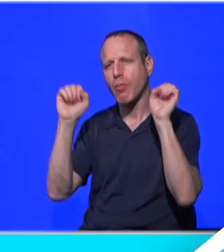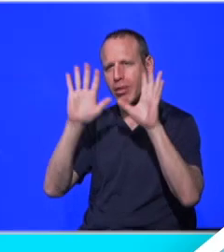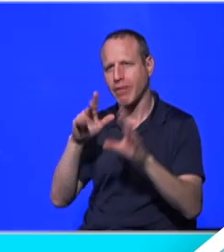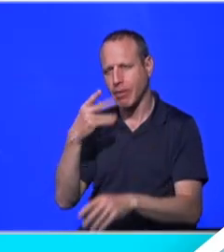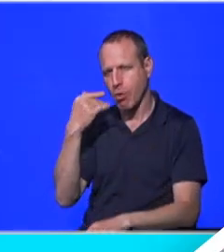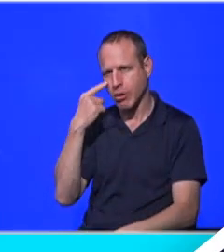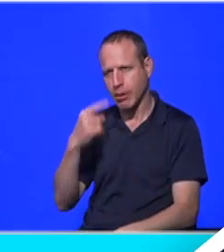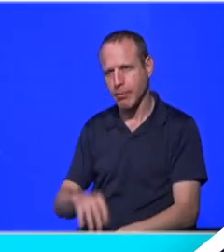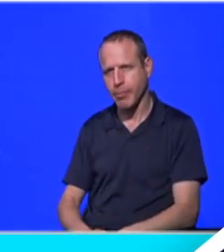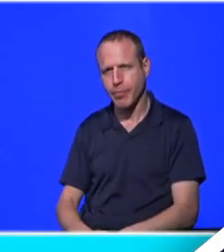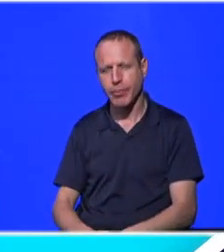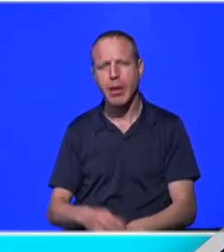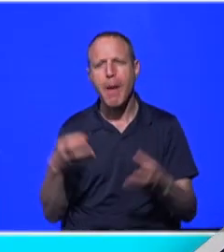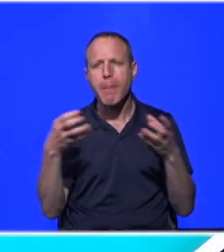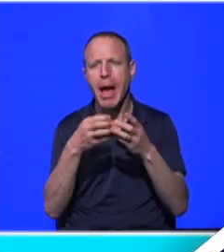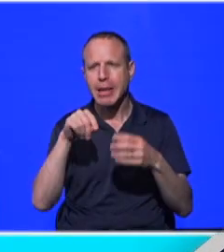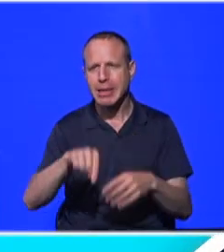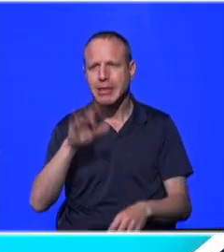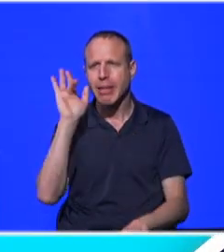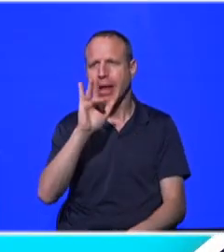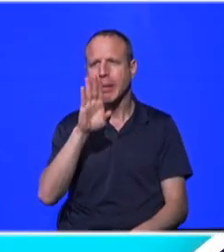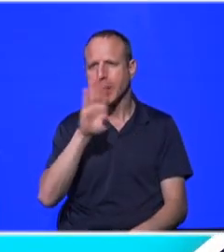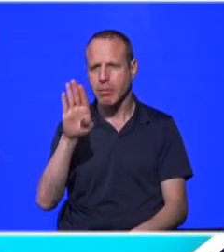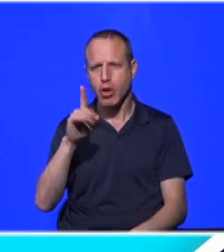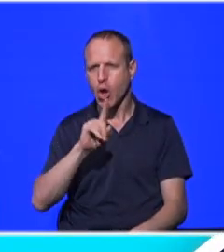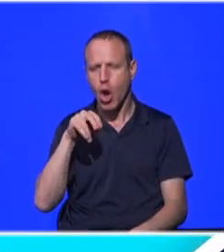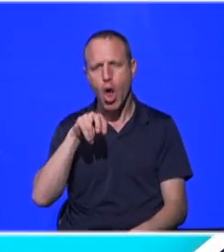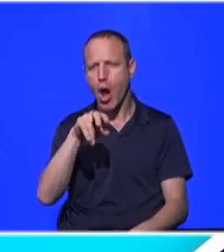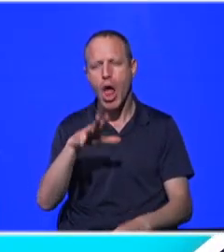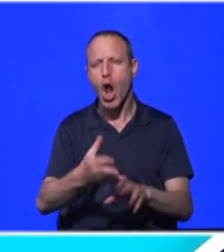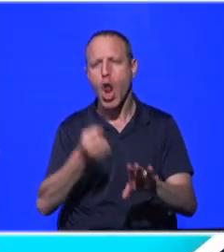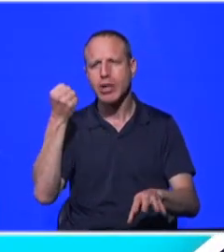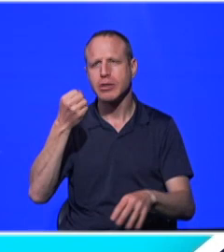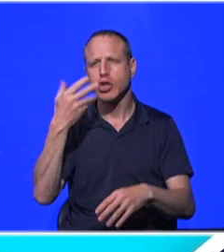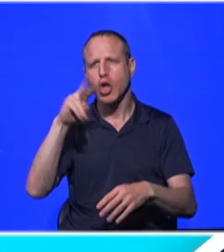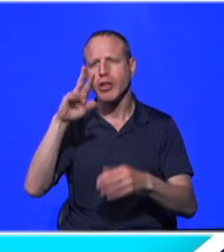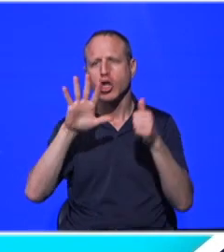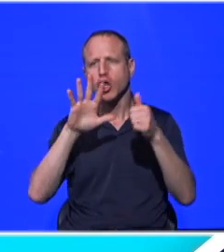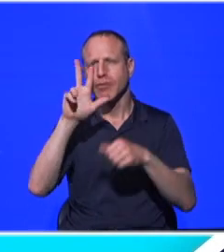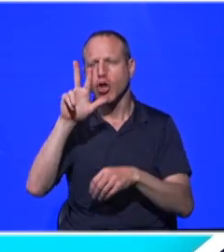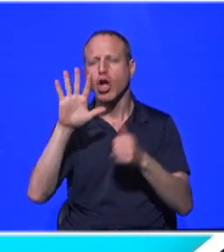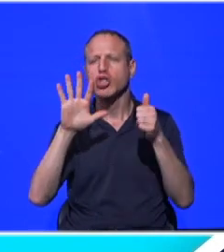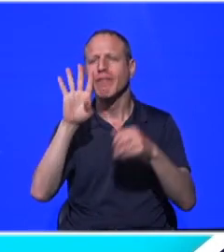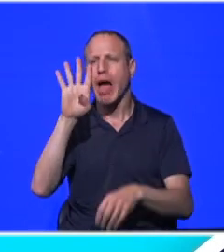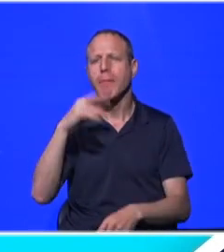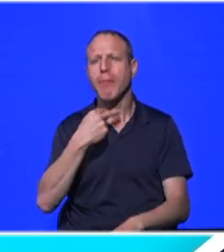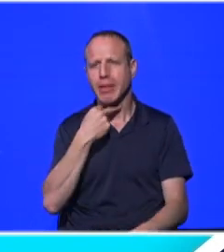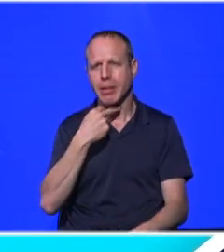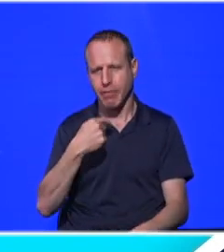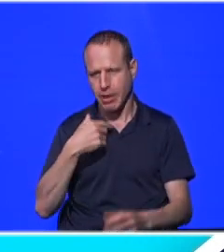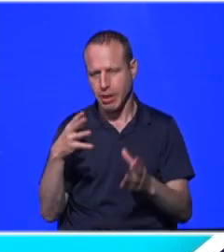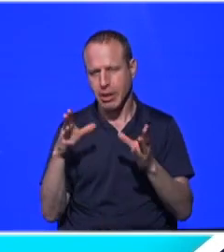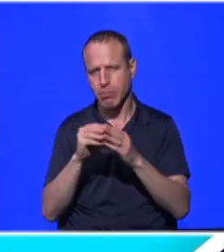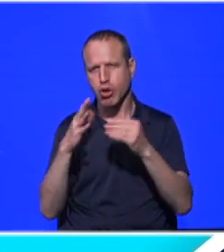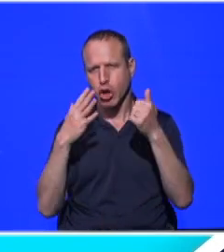נסתכל. קדימה. במחנה הזה של אנטי ביבי לא הולך להוציא יותר מ-63-64 מנדטים, ואני עם השישה